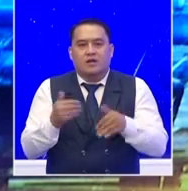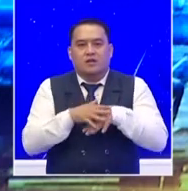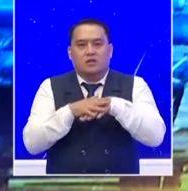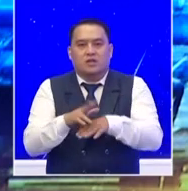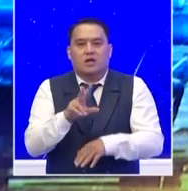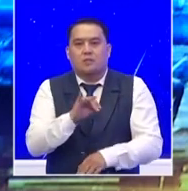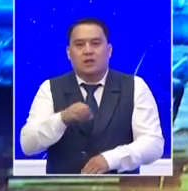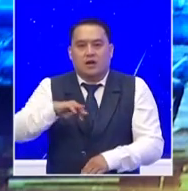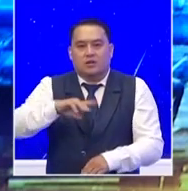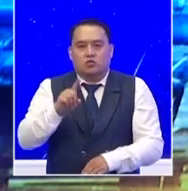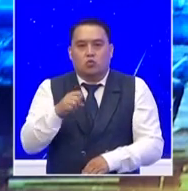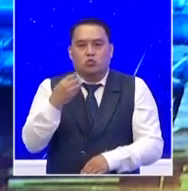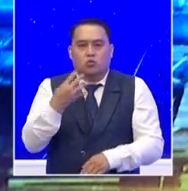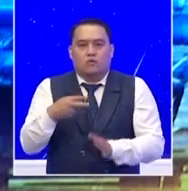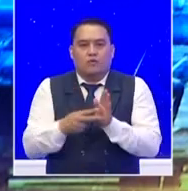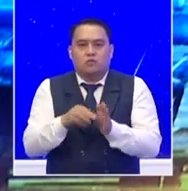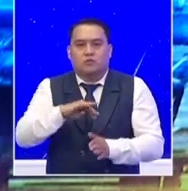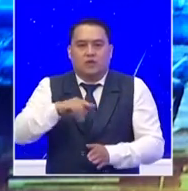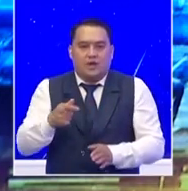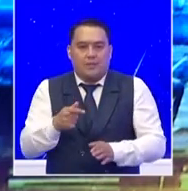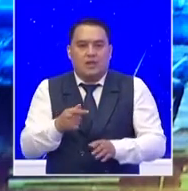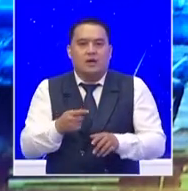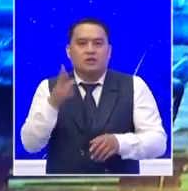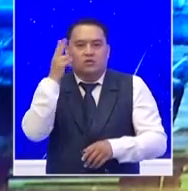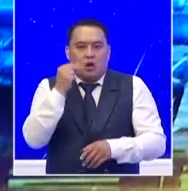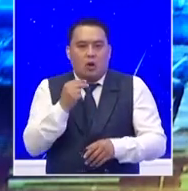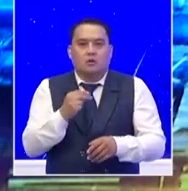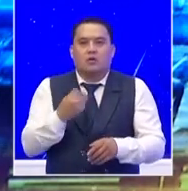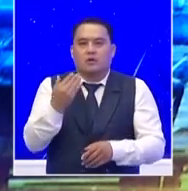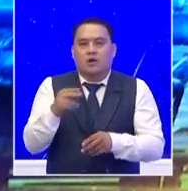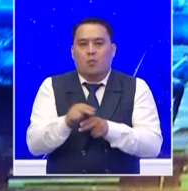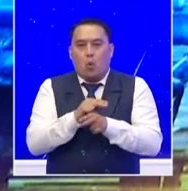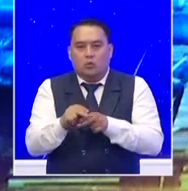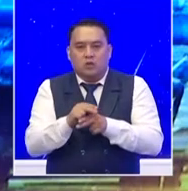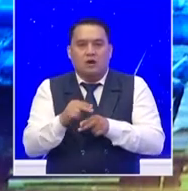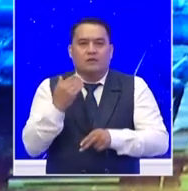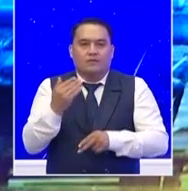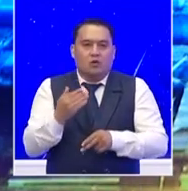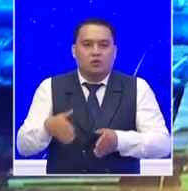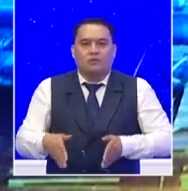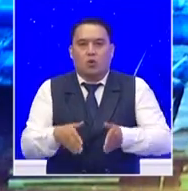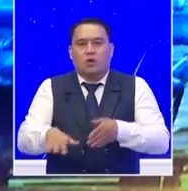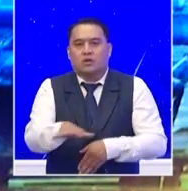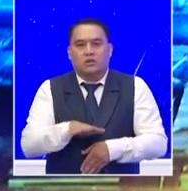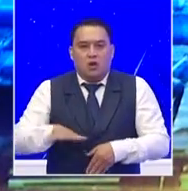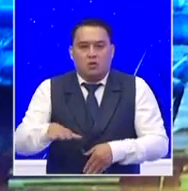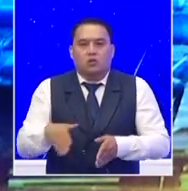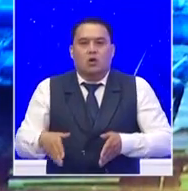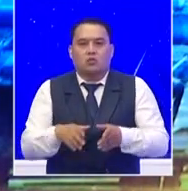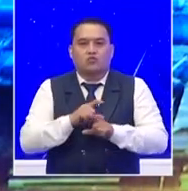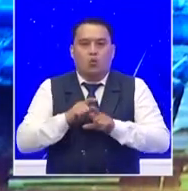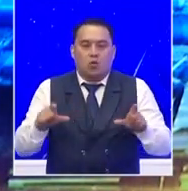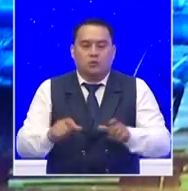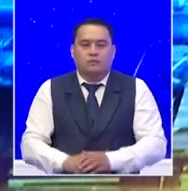выделено 3 миллиарда 148 миллионов тенге. В числе подлежащих ремонту и реконструкции дворовые территории, дороги,